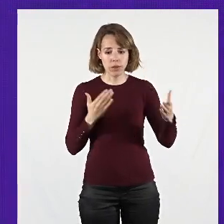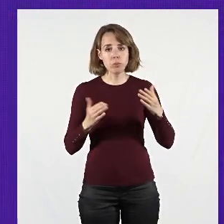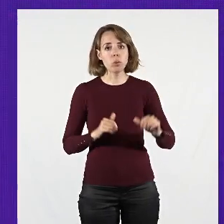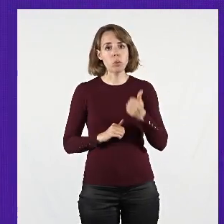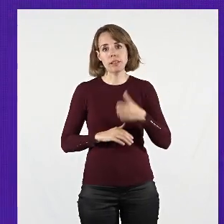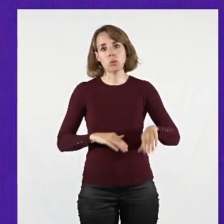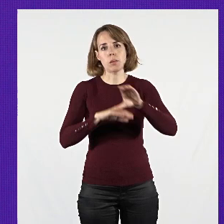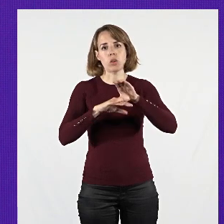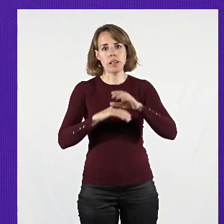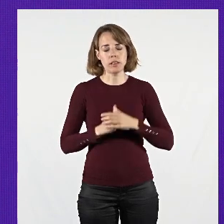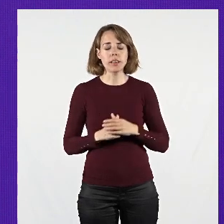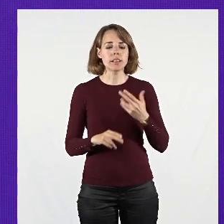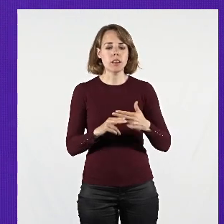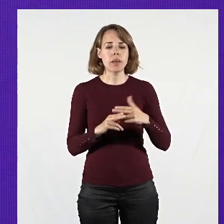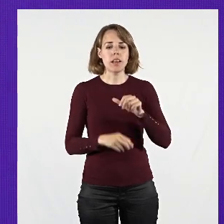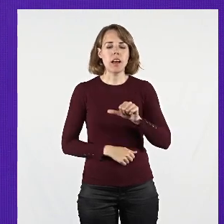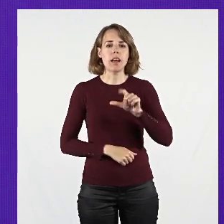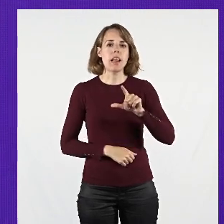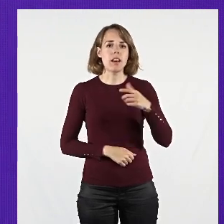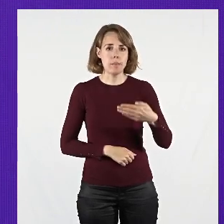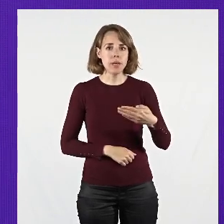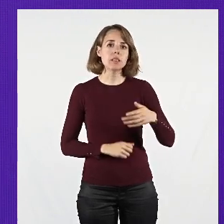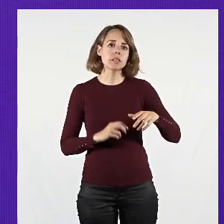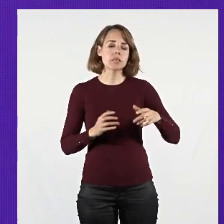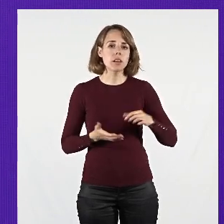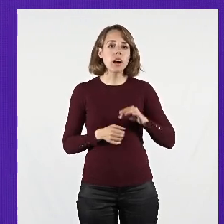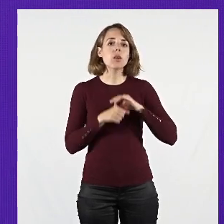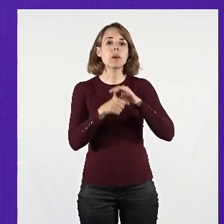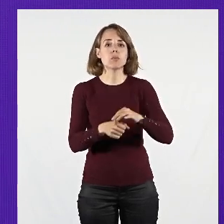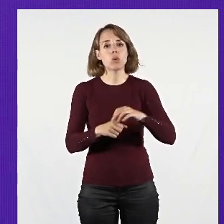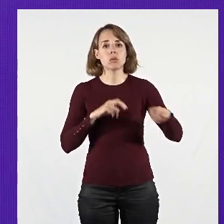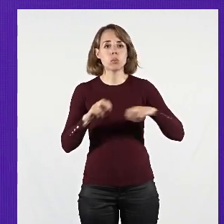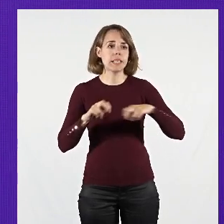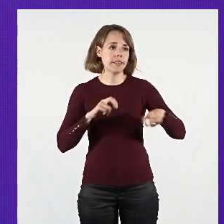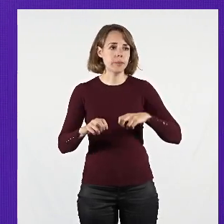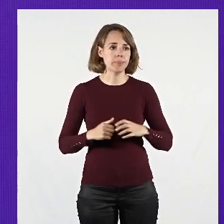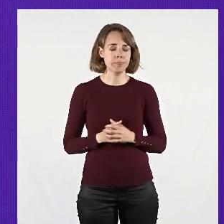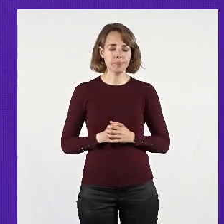dit ALM, d'accompagnement de la mobilité. Et le principe repose sur